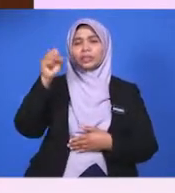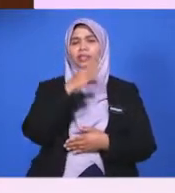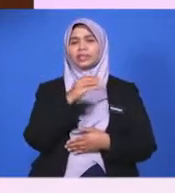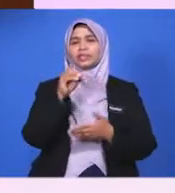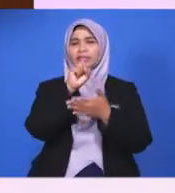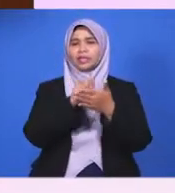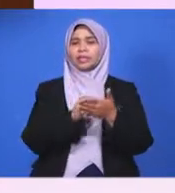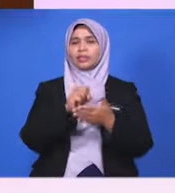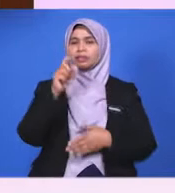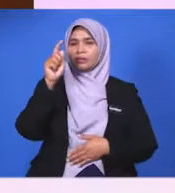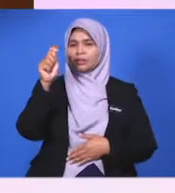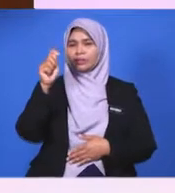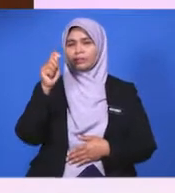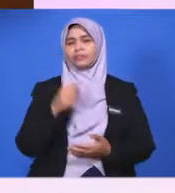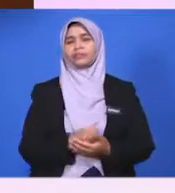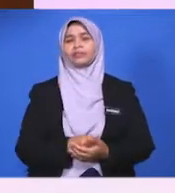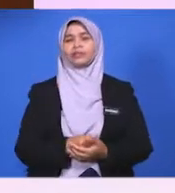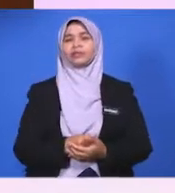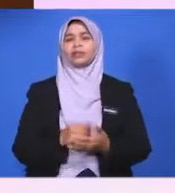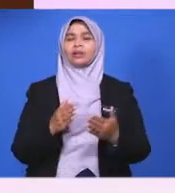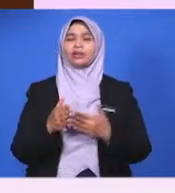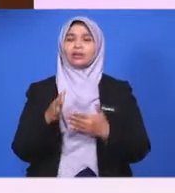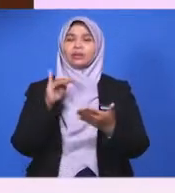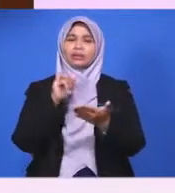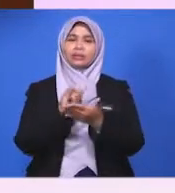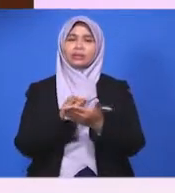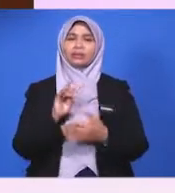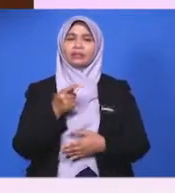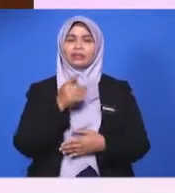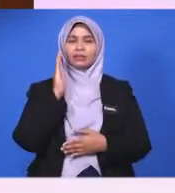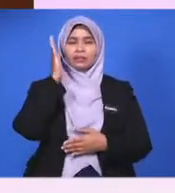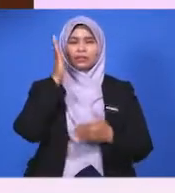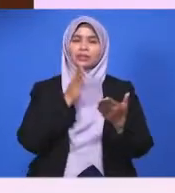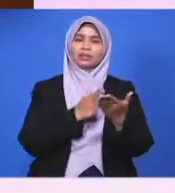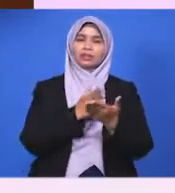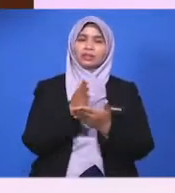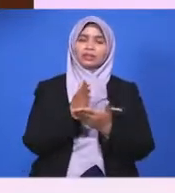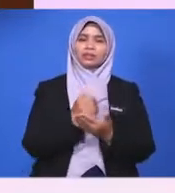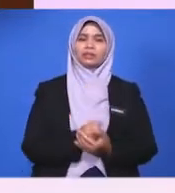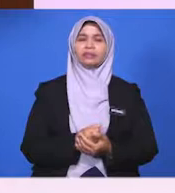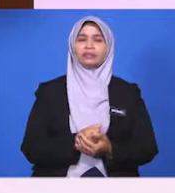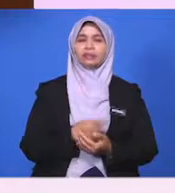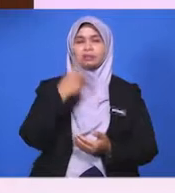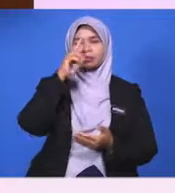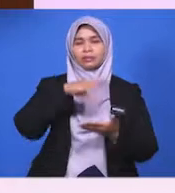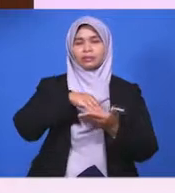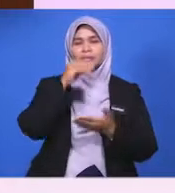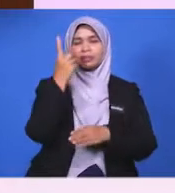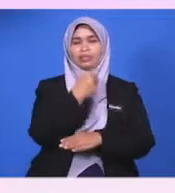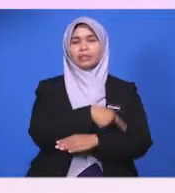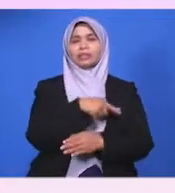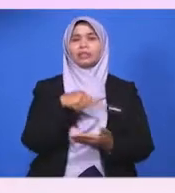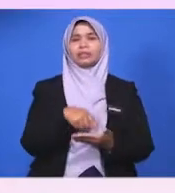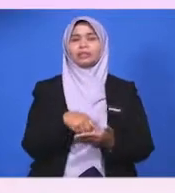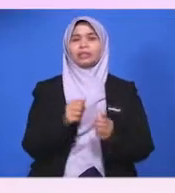tertia. Oleh itu, kita akan teruskan sesi pembelajaran hari ini